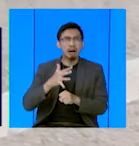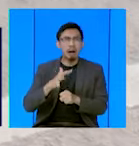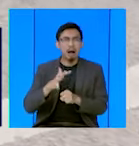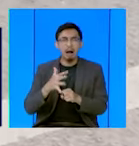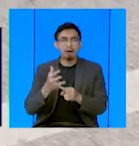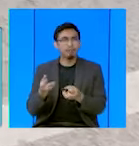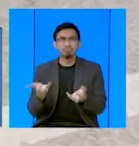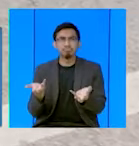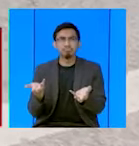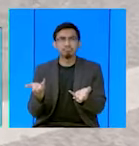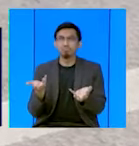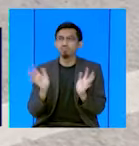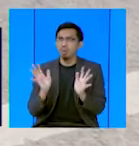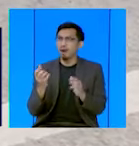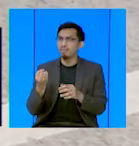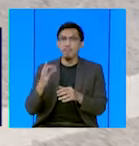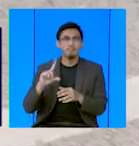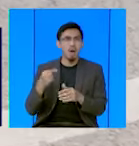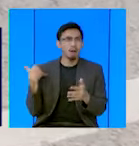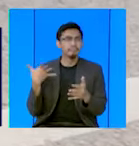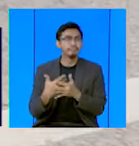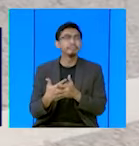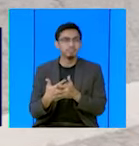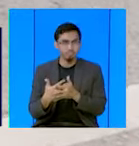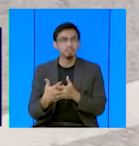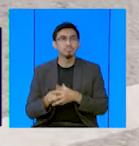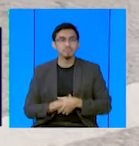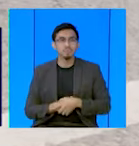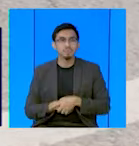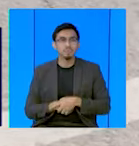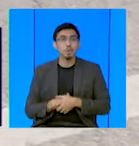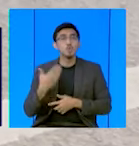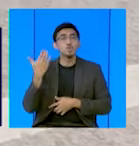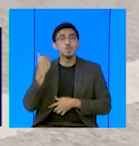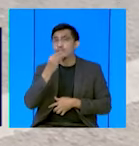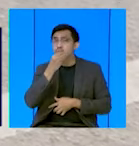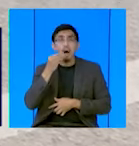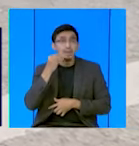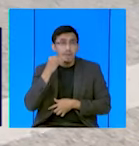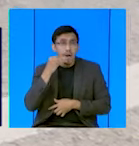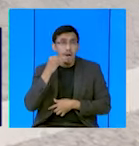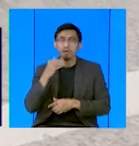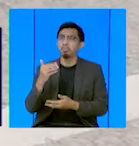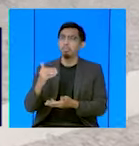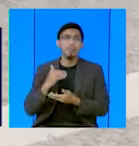Kamu tak payah-payah gini? Sudah dari puasa. Di puasa ya. Terus gimana nih kalau udah